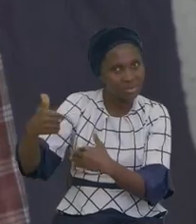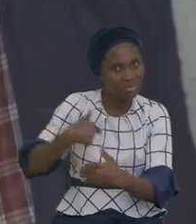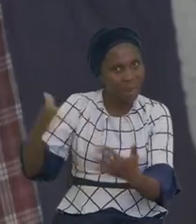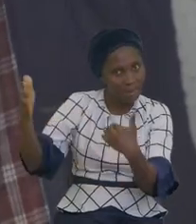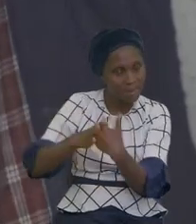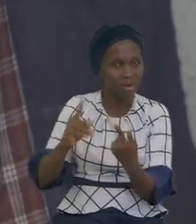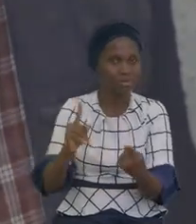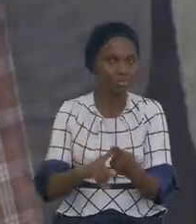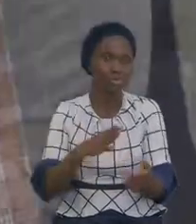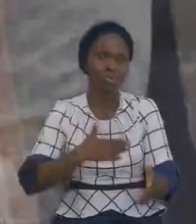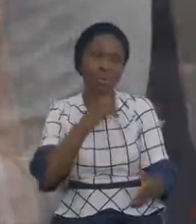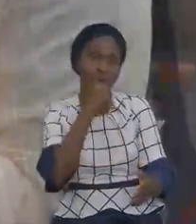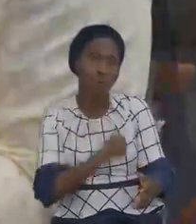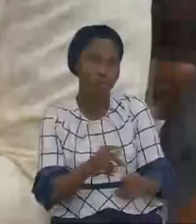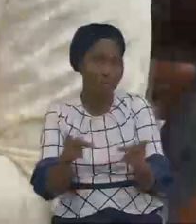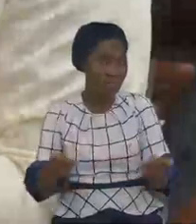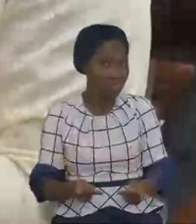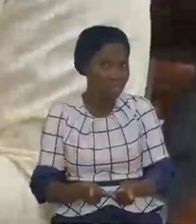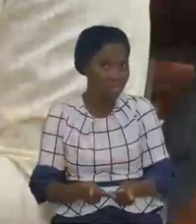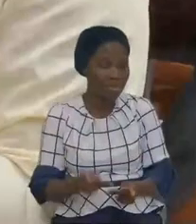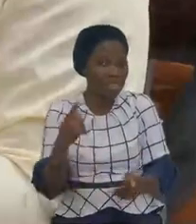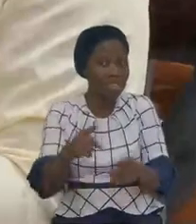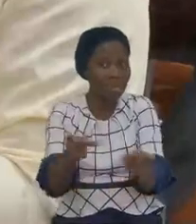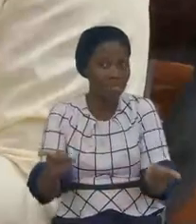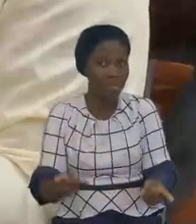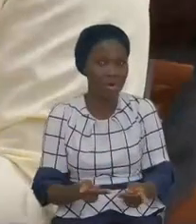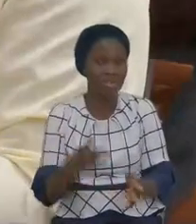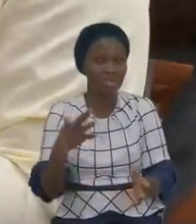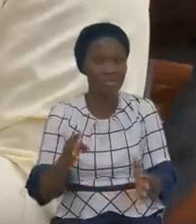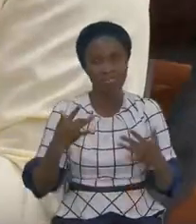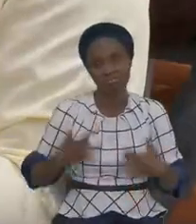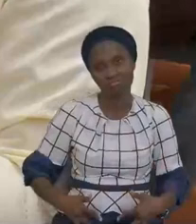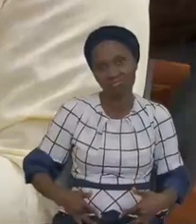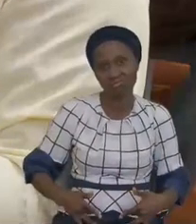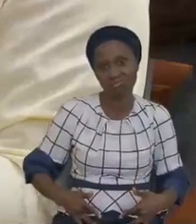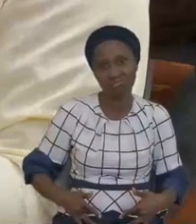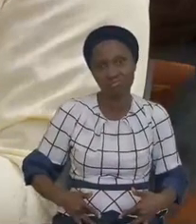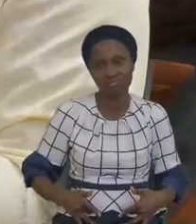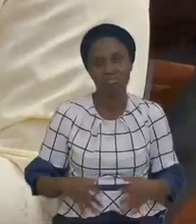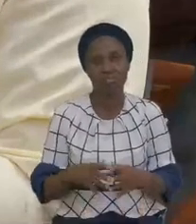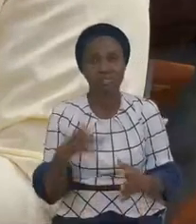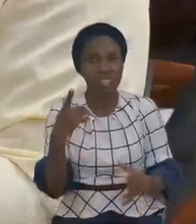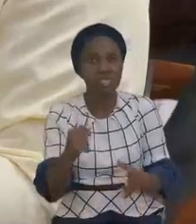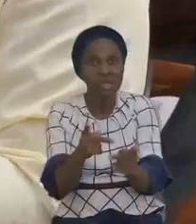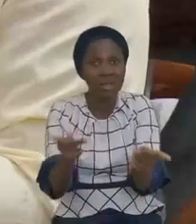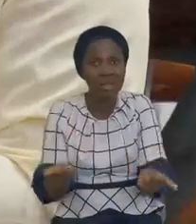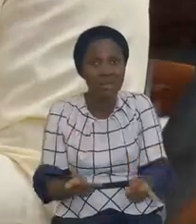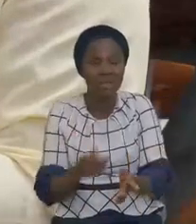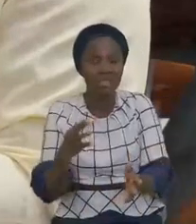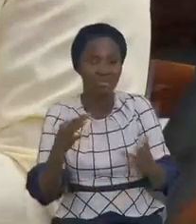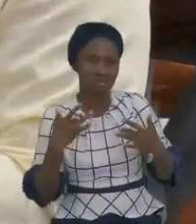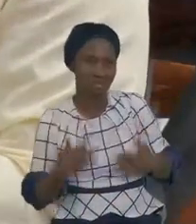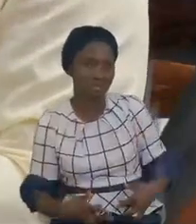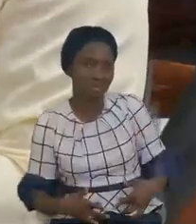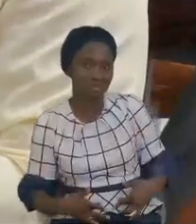pour me ramener au lieu du désespoir, au lieu du découragement. Les vents vont souffler